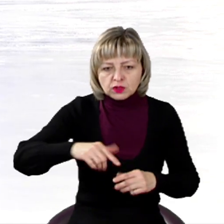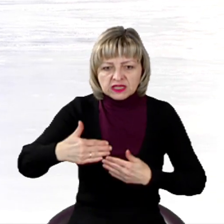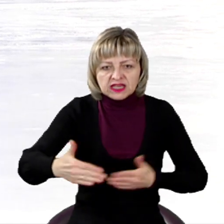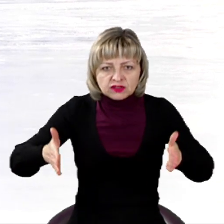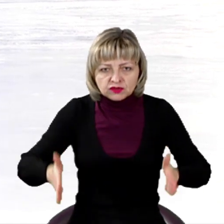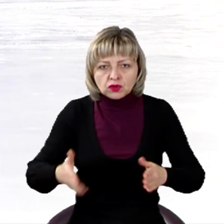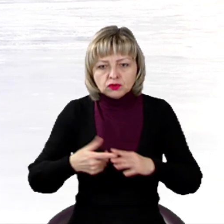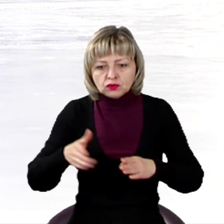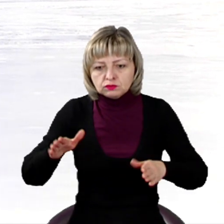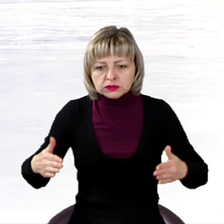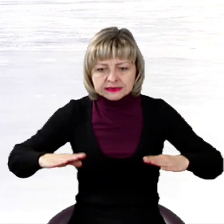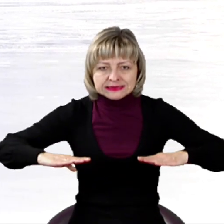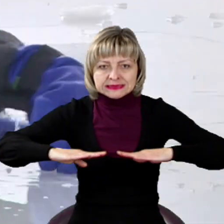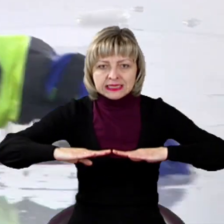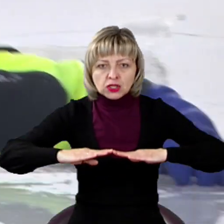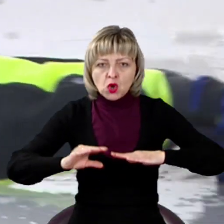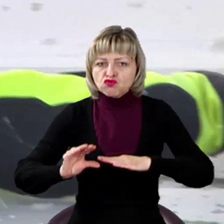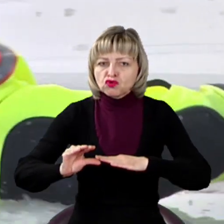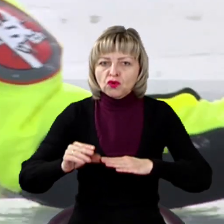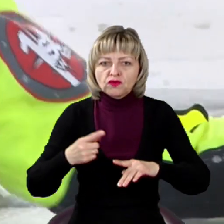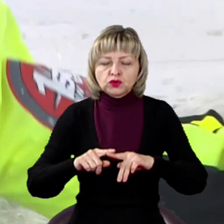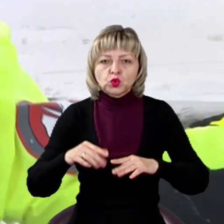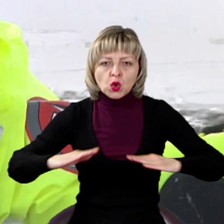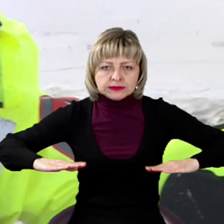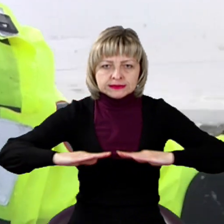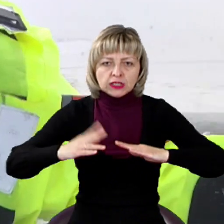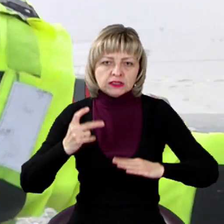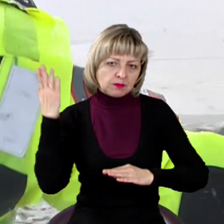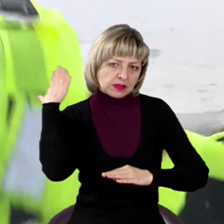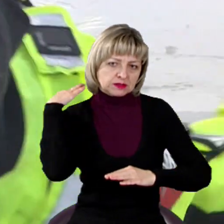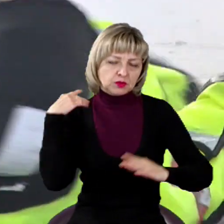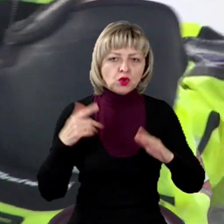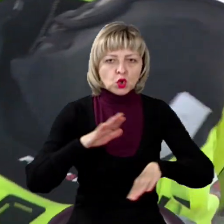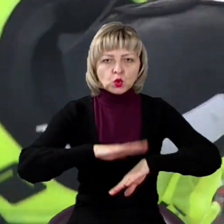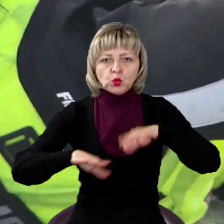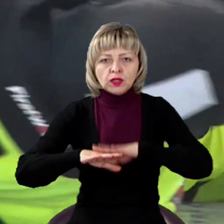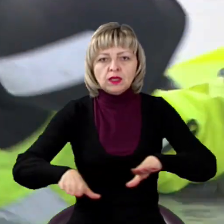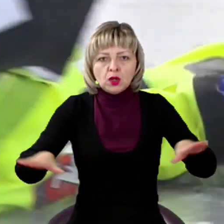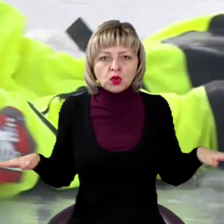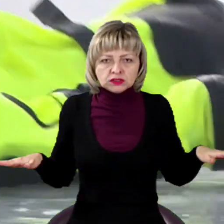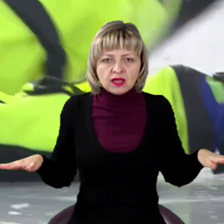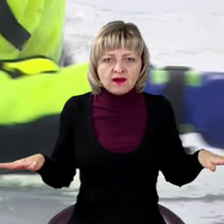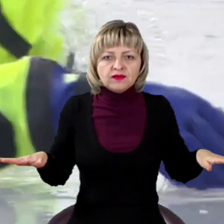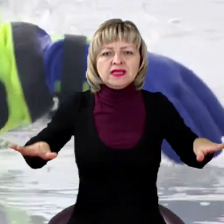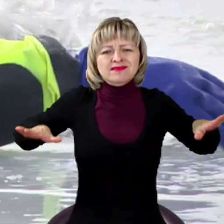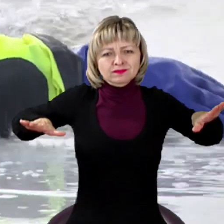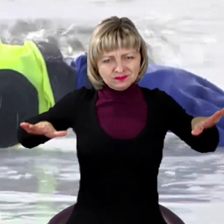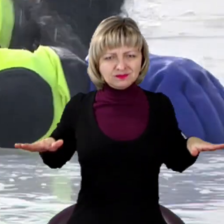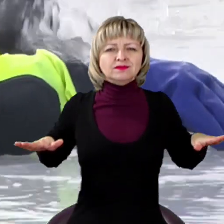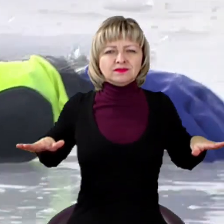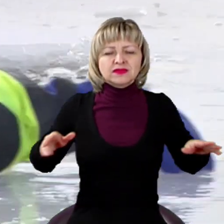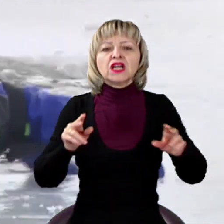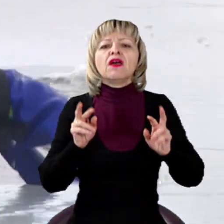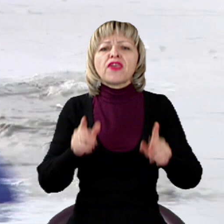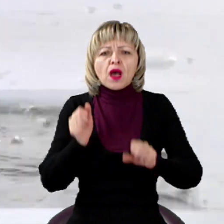тут найтовщий лід. Вам потрібно спиною стати до цього стика, вам потрібно розставити руки, спертися максимум спиною